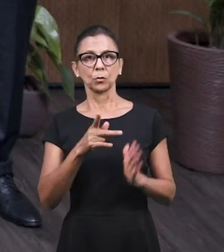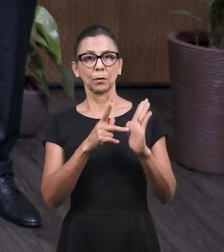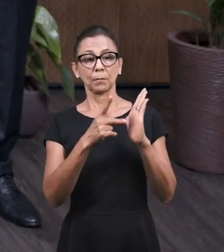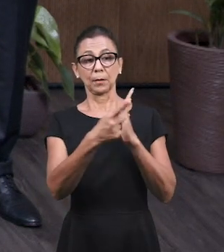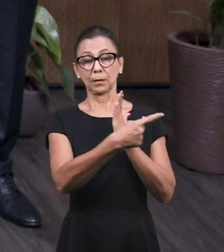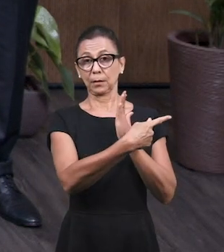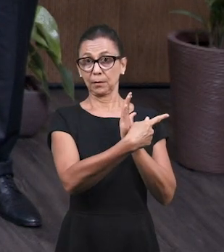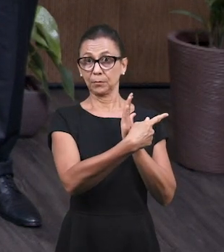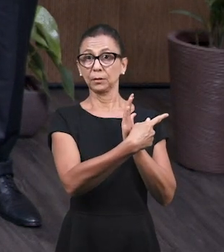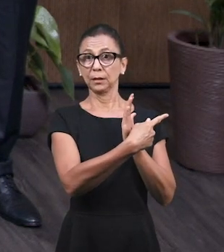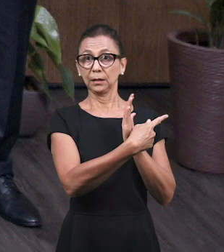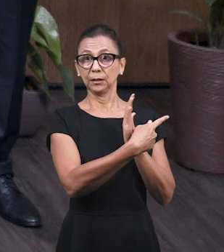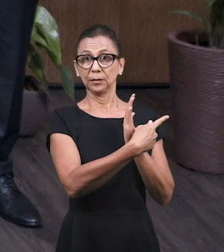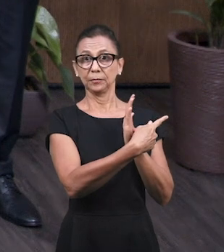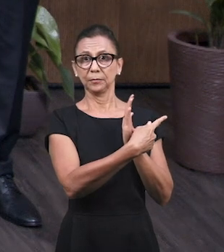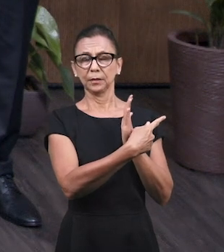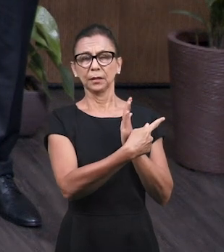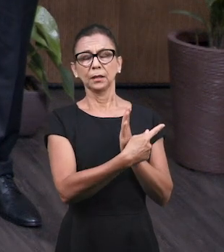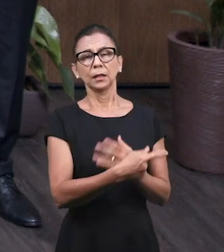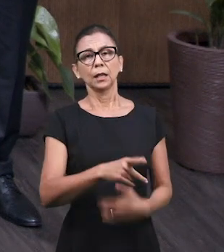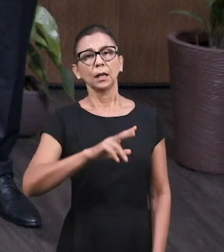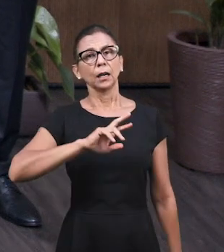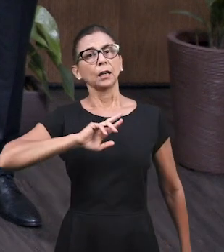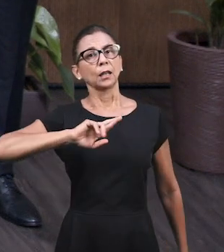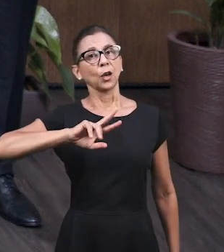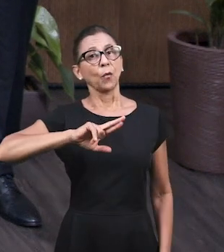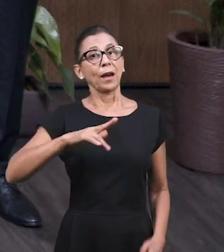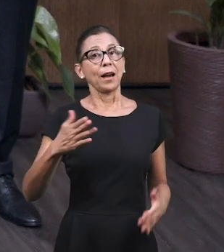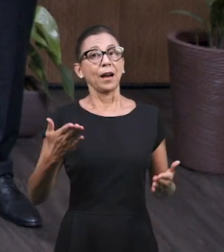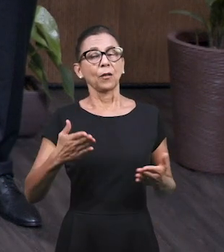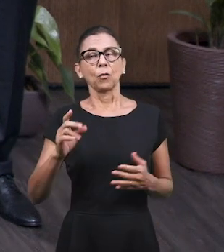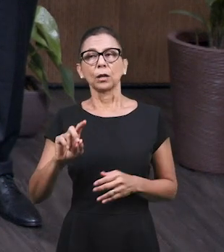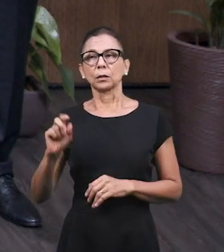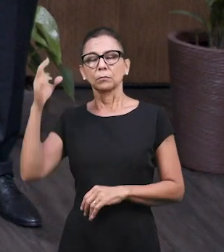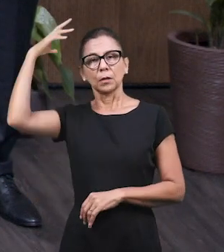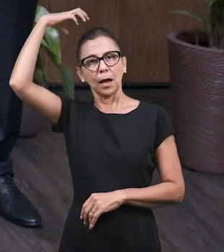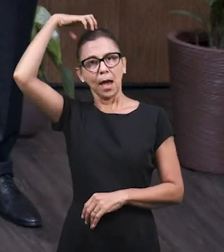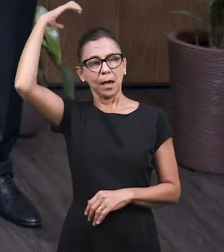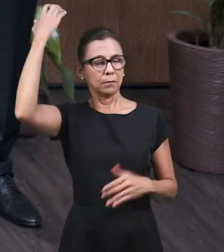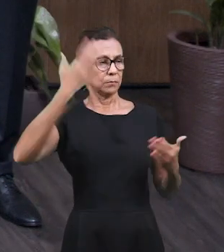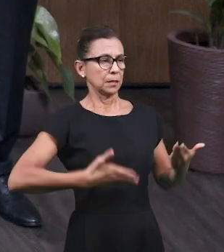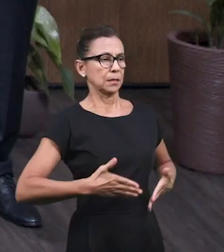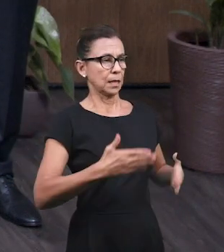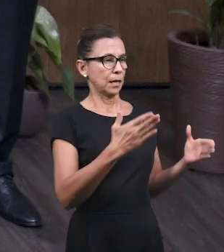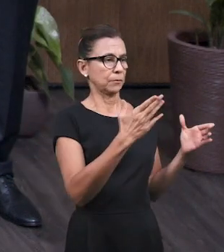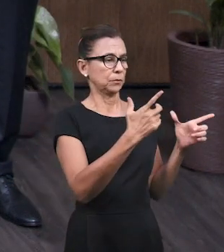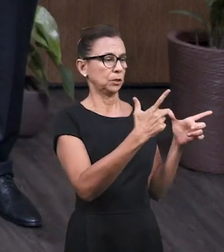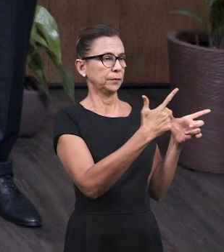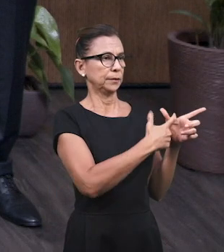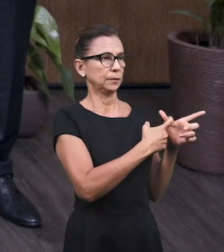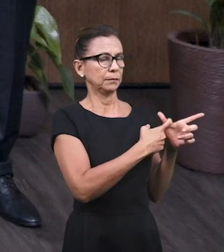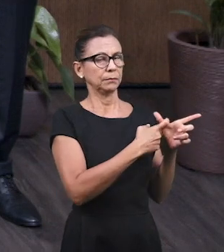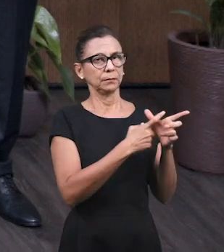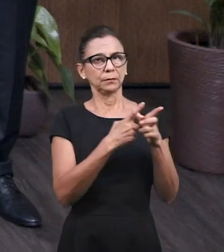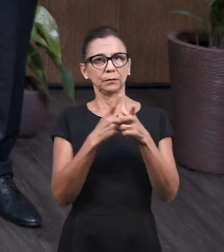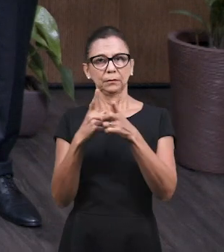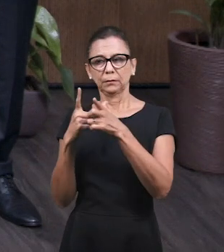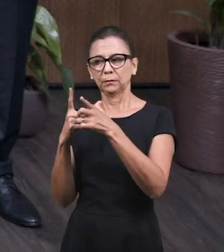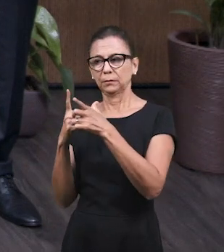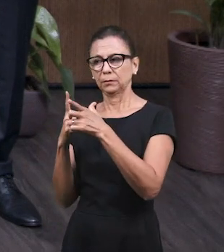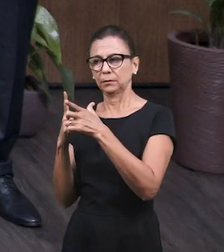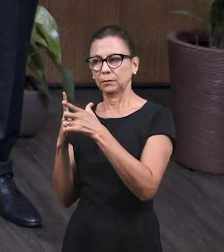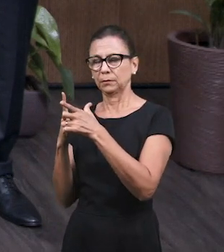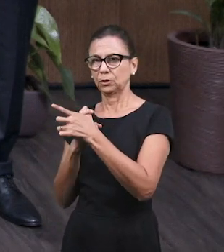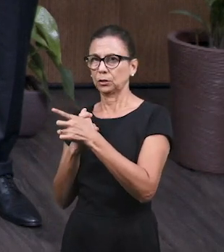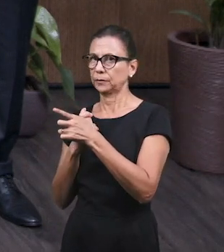il ne peut pas se mesurer. Déjà, dans l'évolution de la parabole, ce n'était plus